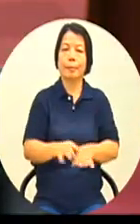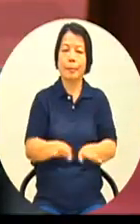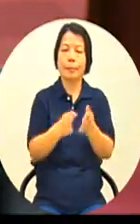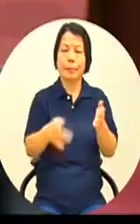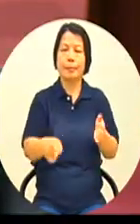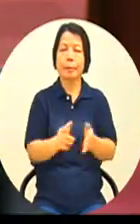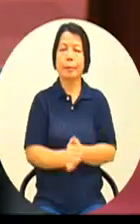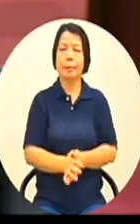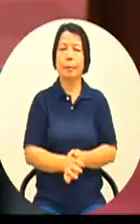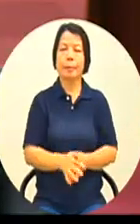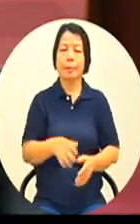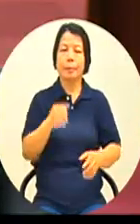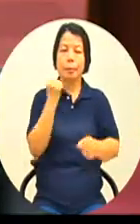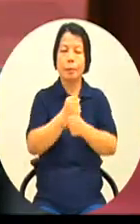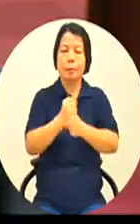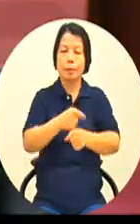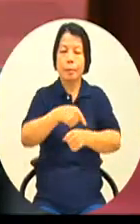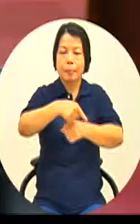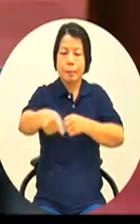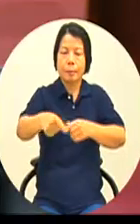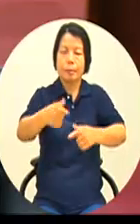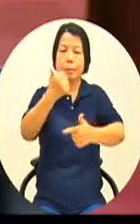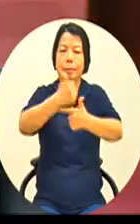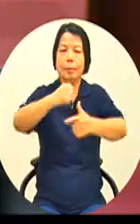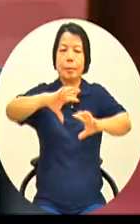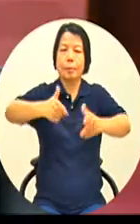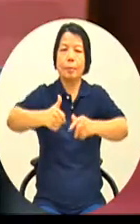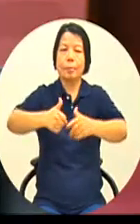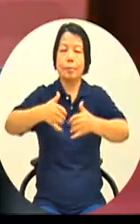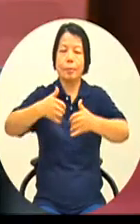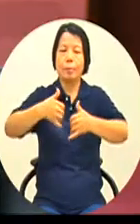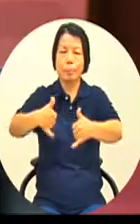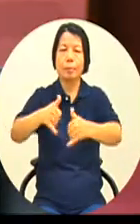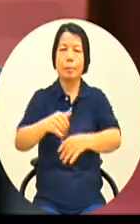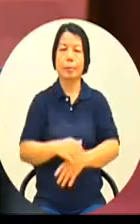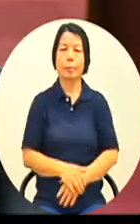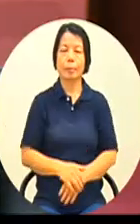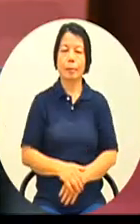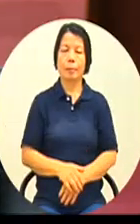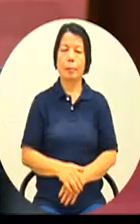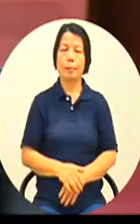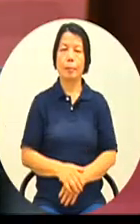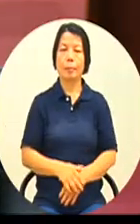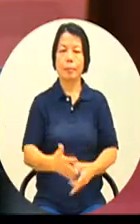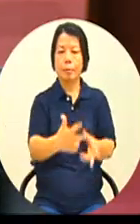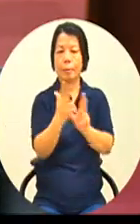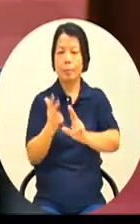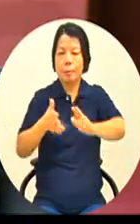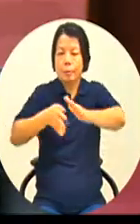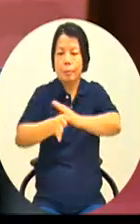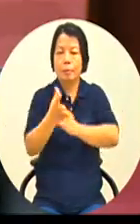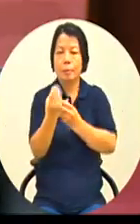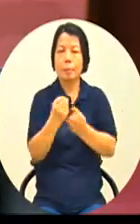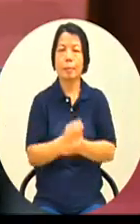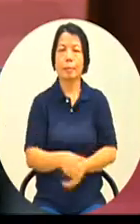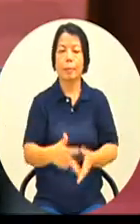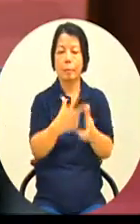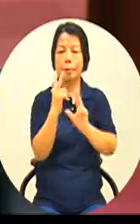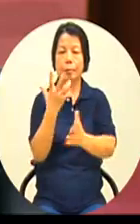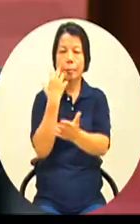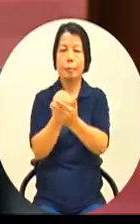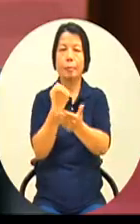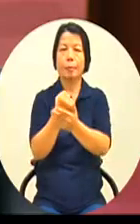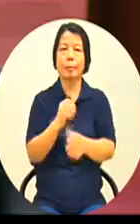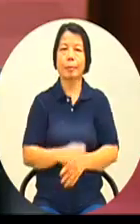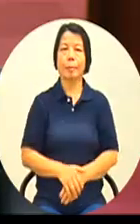咱此时做到这个建国路一段嘛，吼，那个要经过桥嘛，直接桥楼嘞，啊，直接无弄对